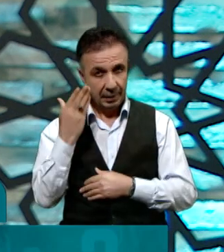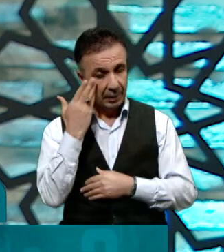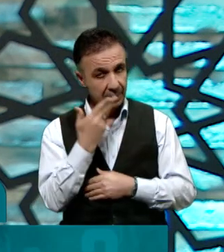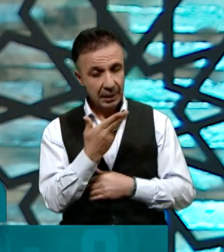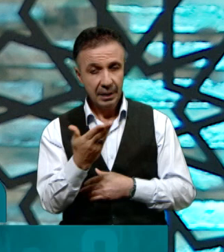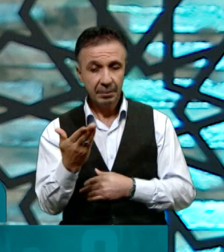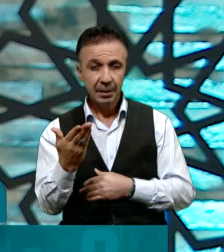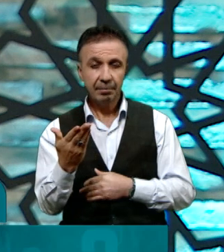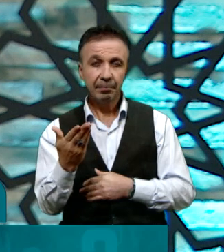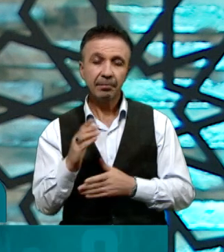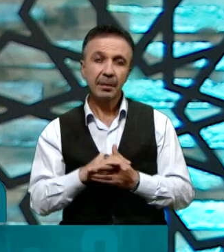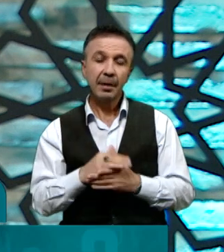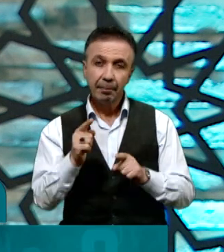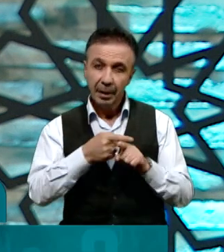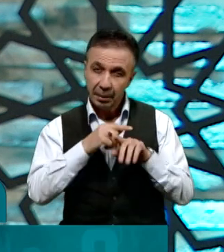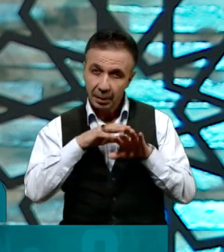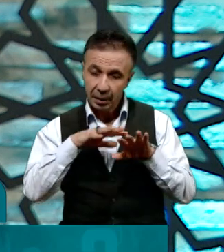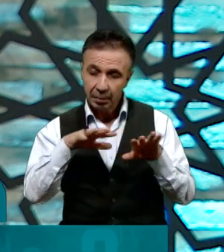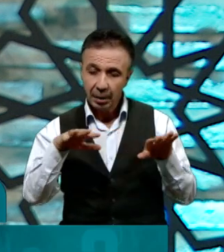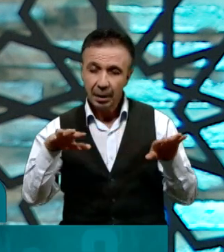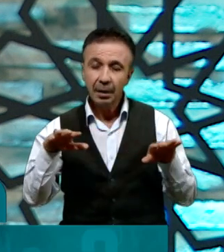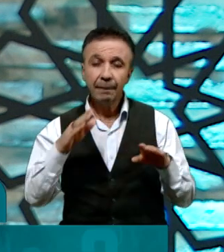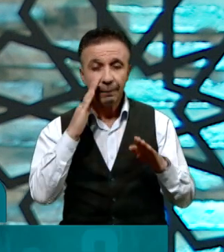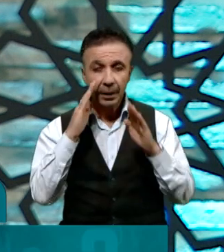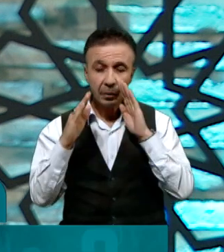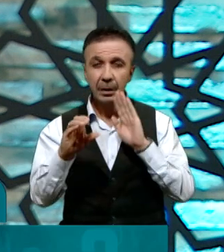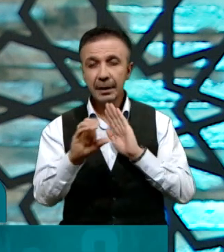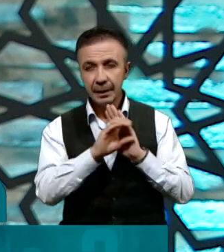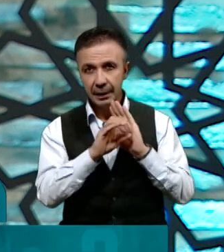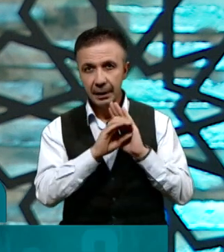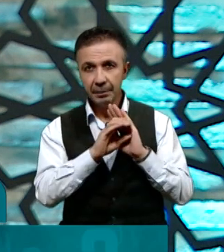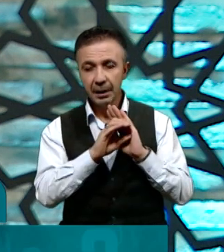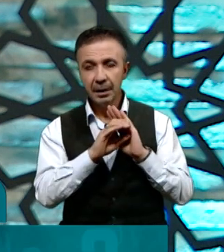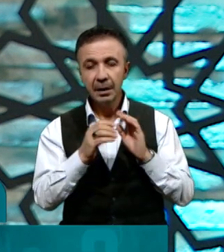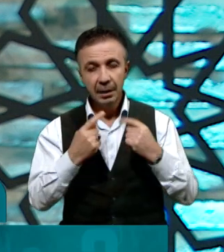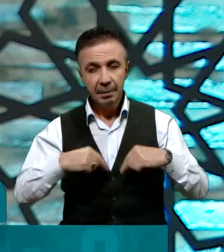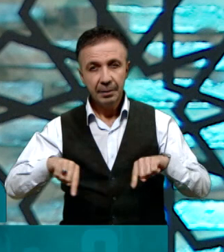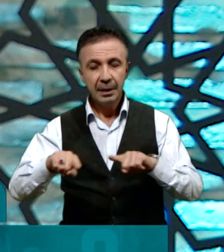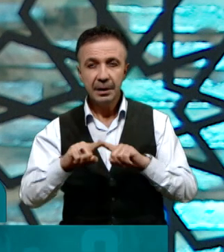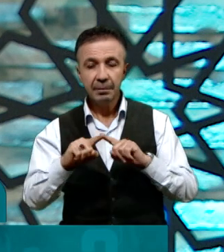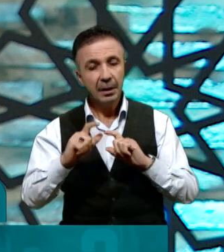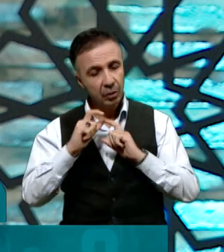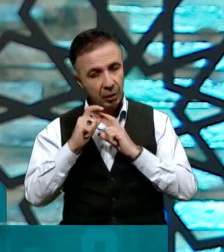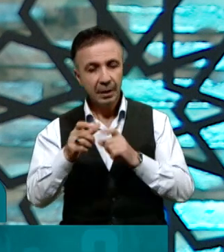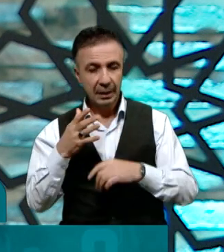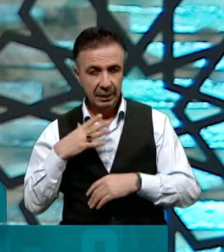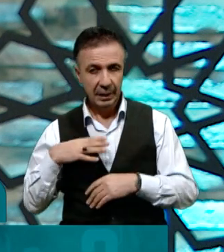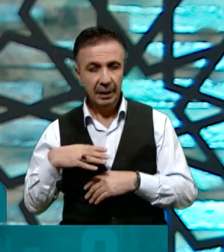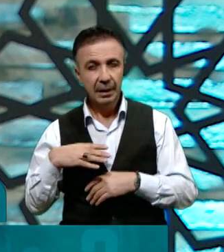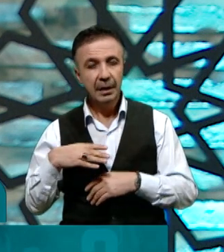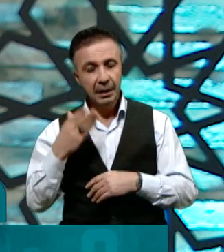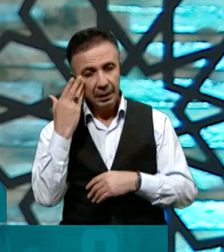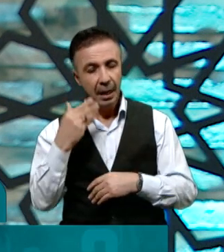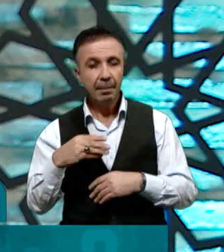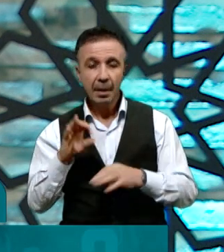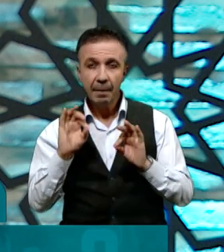paylaşımlarımızı takip edip aynı zamanda sorularını Facebook ya da Instagram üzerinden bizimle paylaşmak isteyen izleyicilerimiz hem